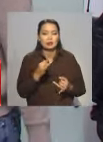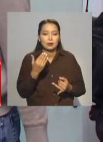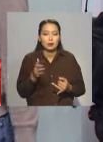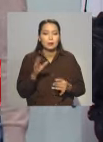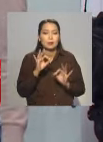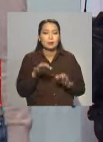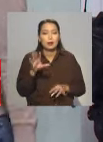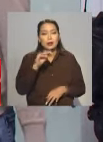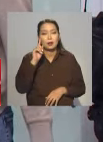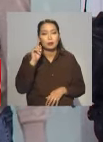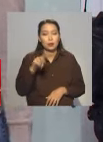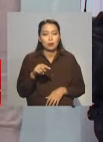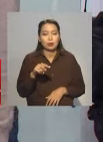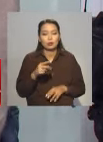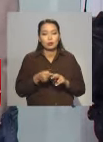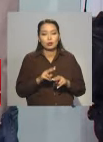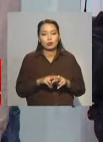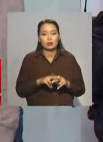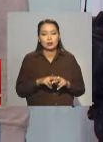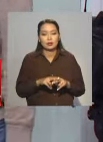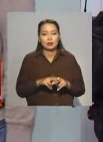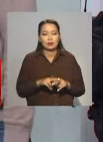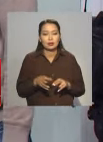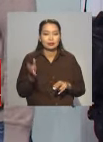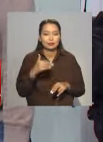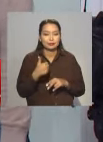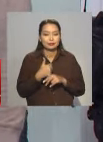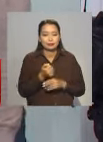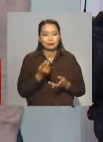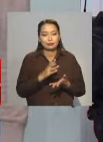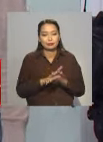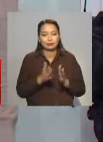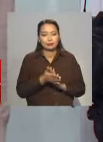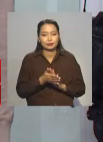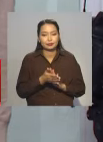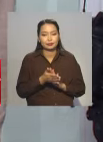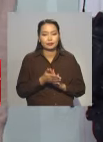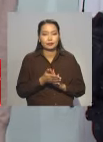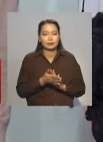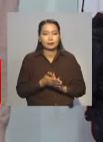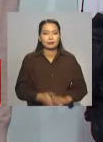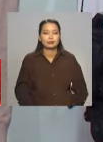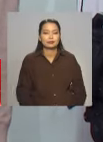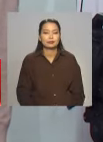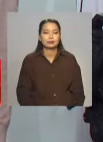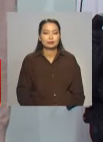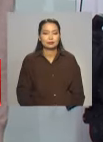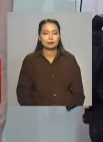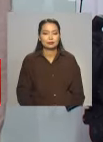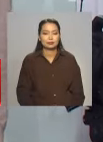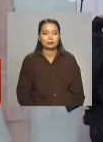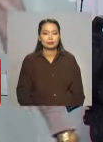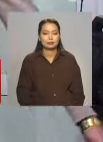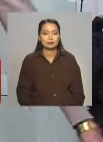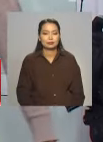барлығымыз білеміз зиян екенін. Сол үшін мен артық кеткен жерім болса кешір. Иә, сен де кешір. Сүндет Оралбеков. Аружан Задабек, Самат